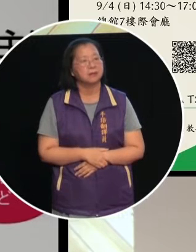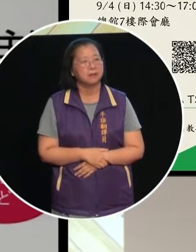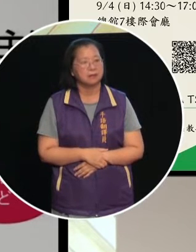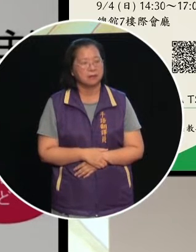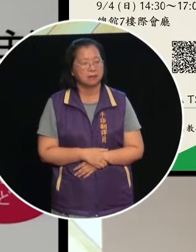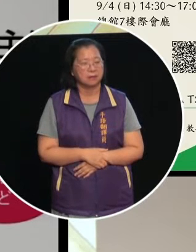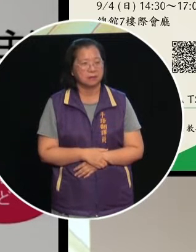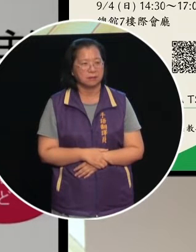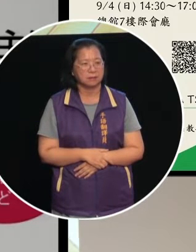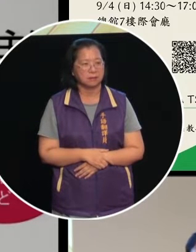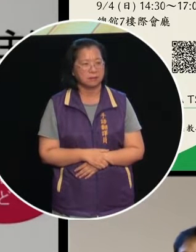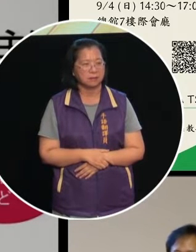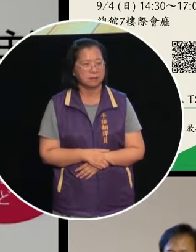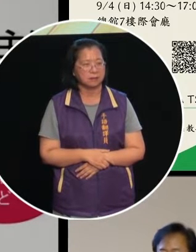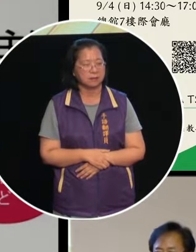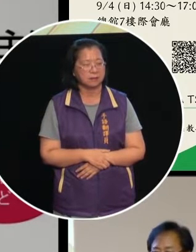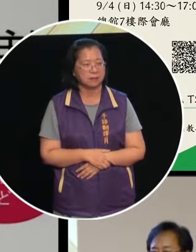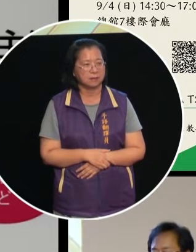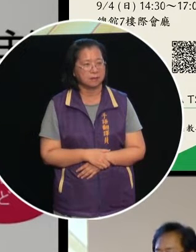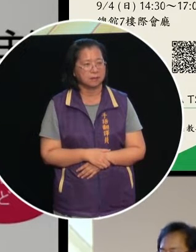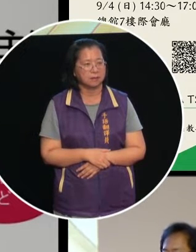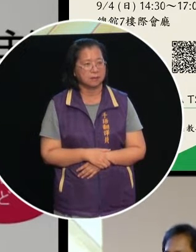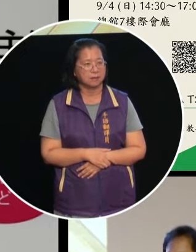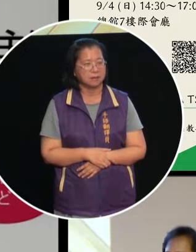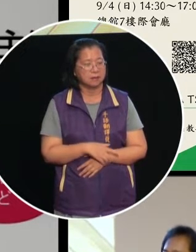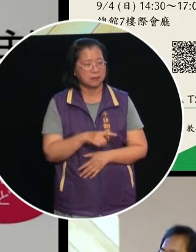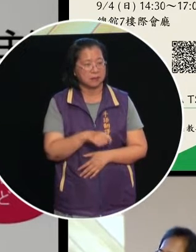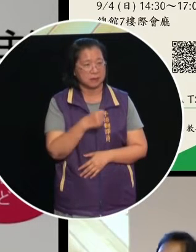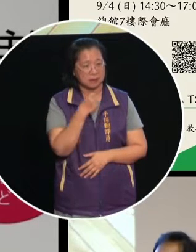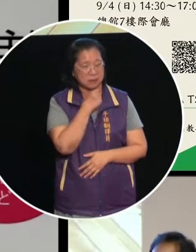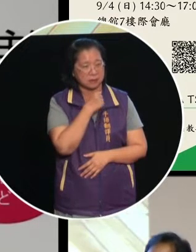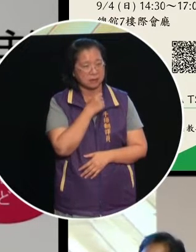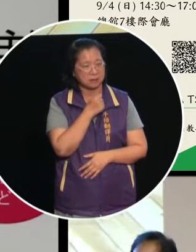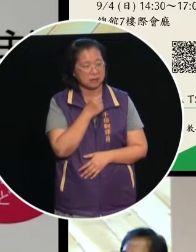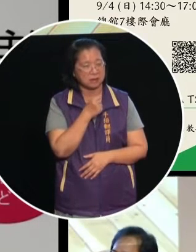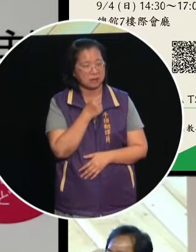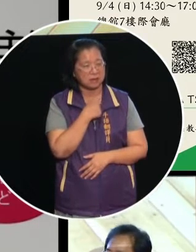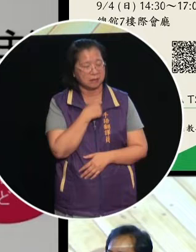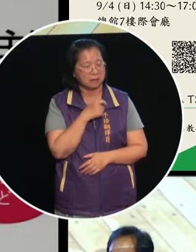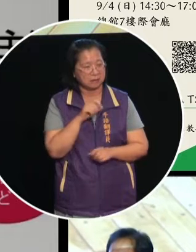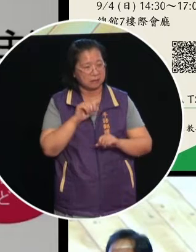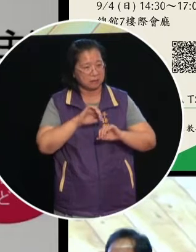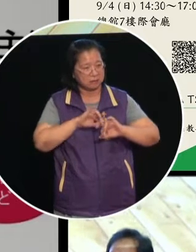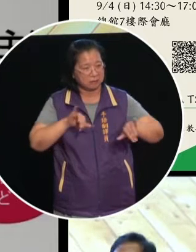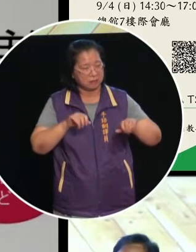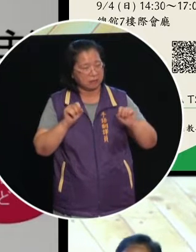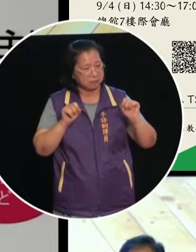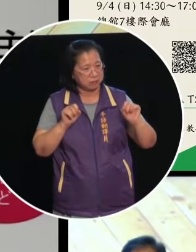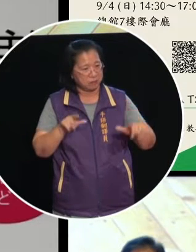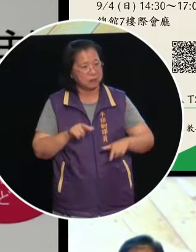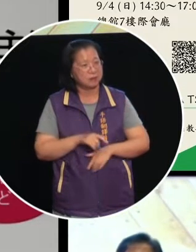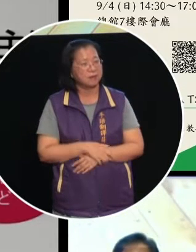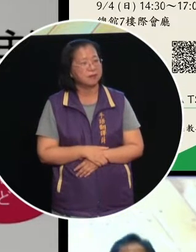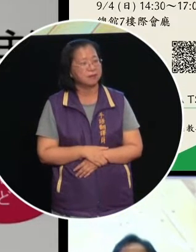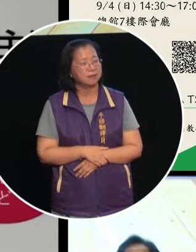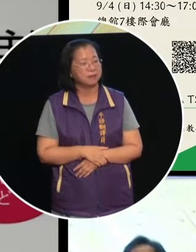因为可能这个跟台湾政治有一点不一样了，因为台湾政治是